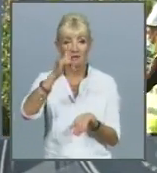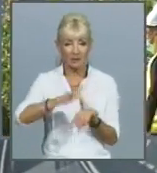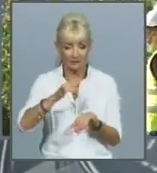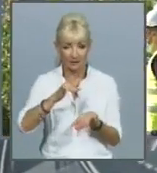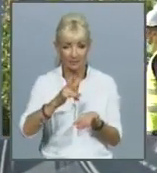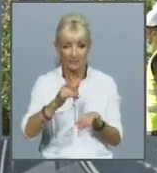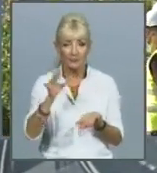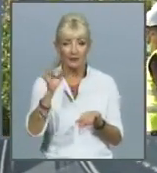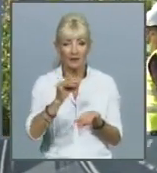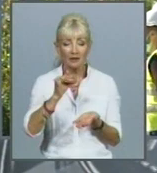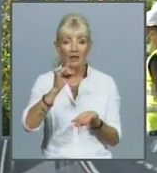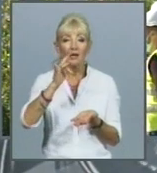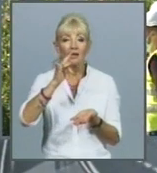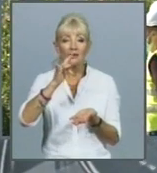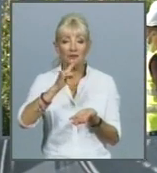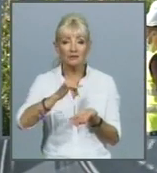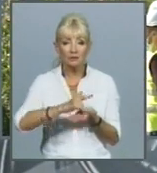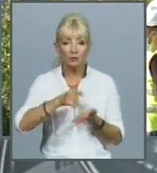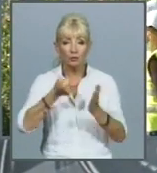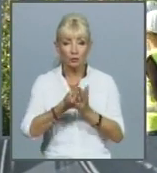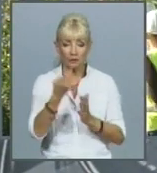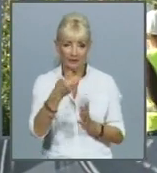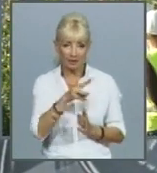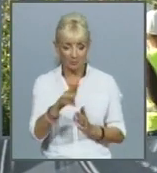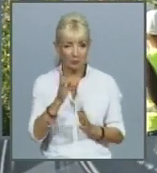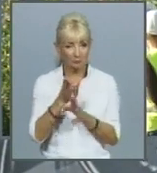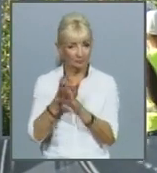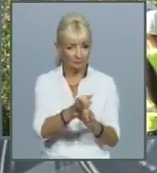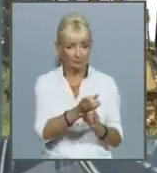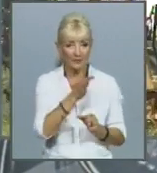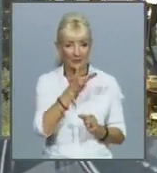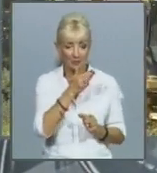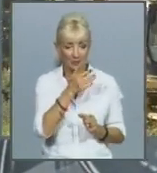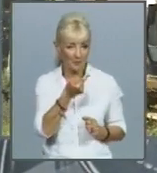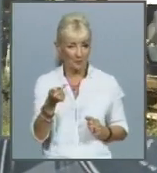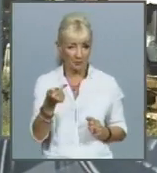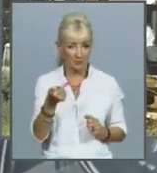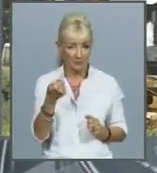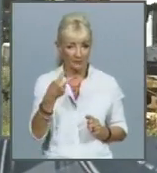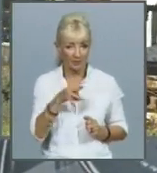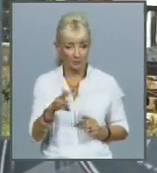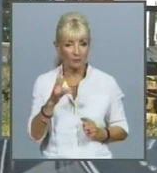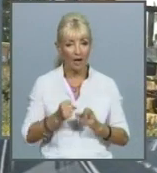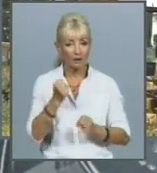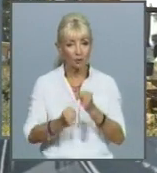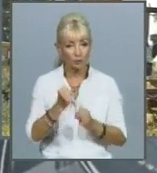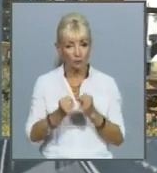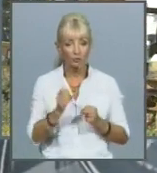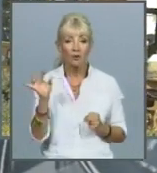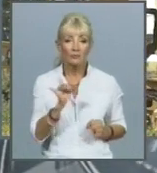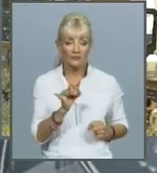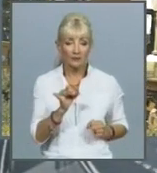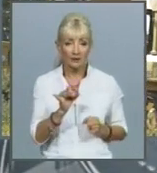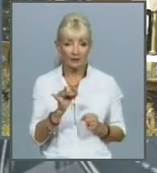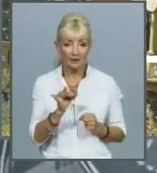по оцінкам спеціаліста до 20 минут мінус на їзду. І, це